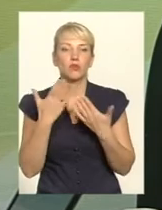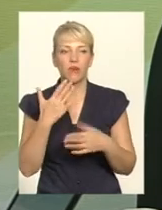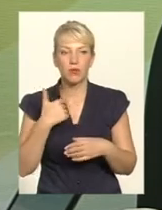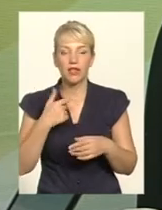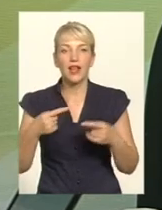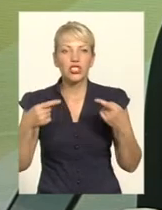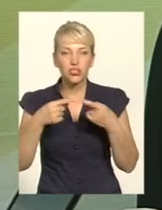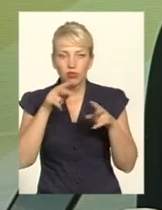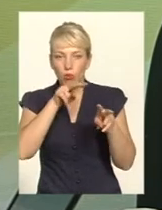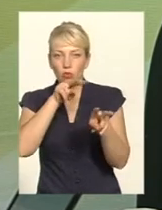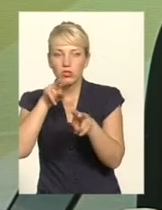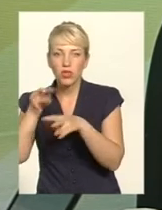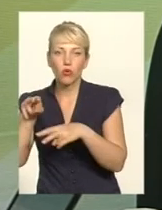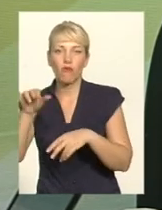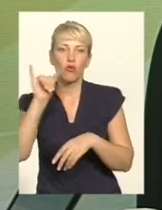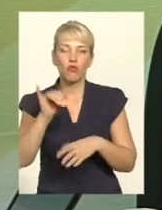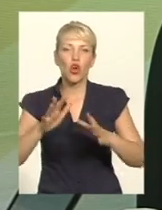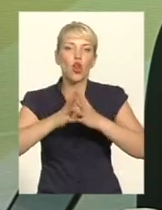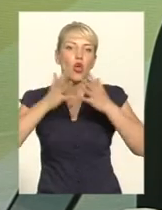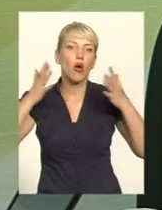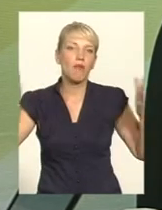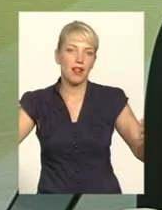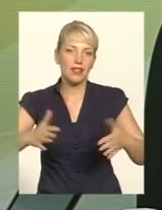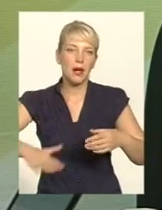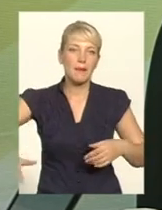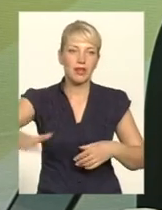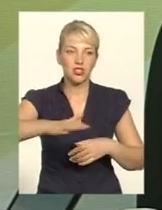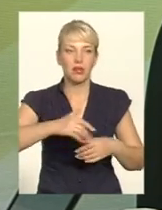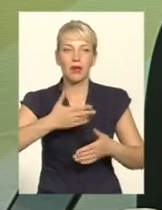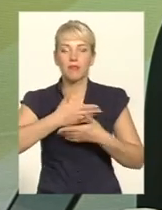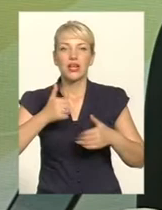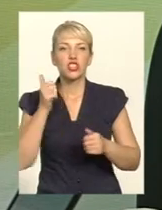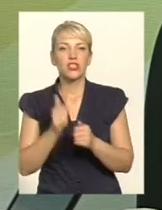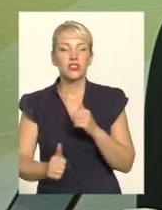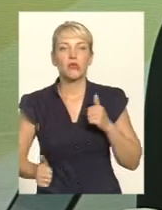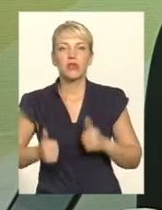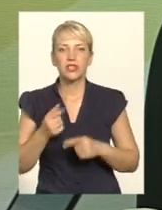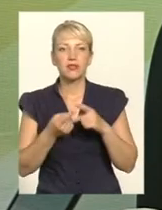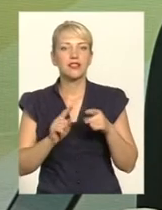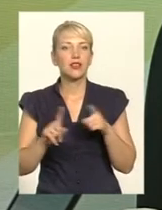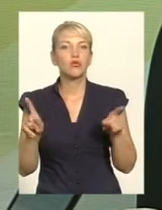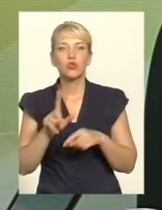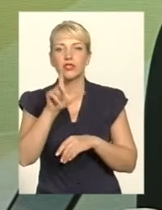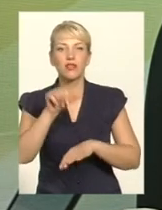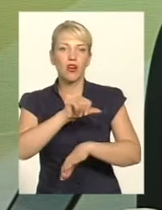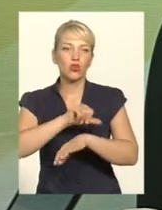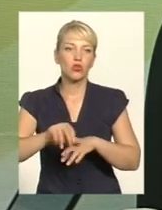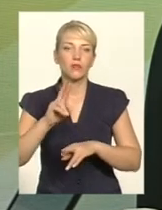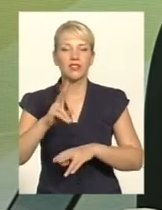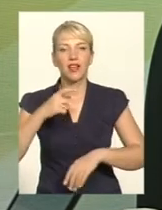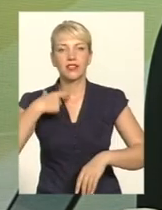прослідковую навіть в глобальних якихось масштабах. Ми часто пишаємося тим, що за кордоном, як ведуть